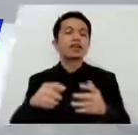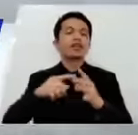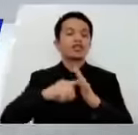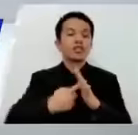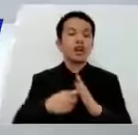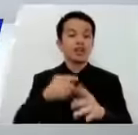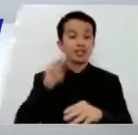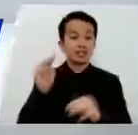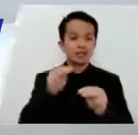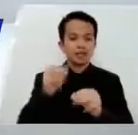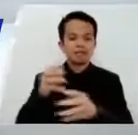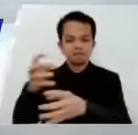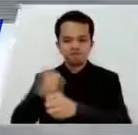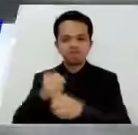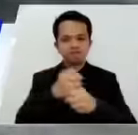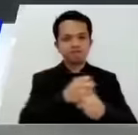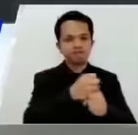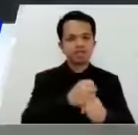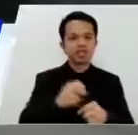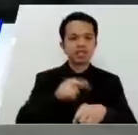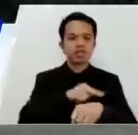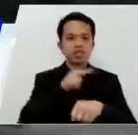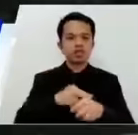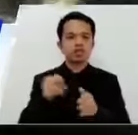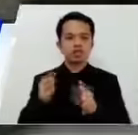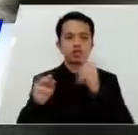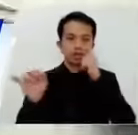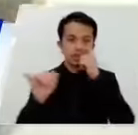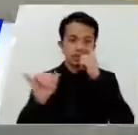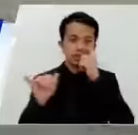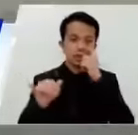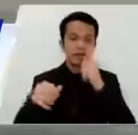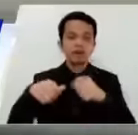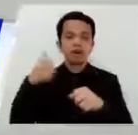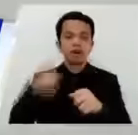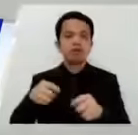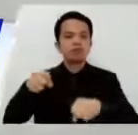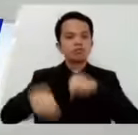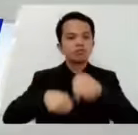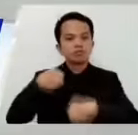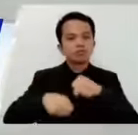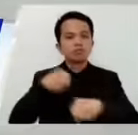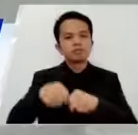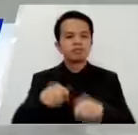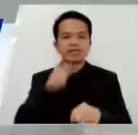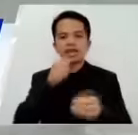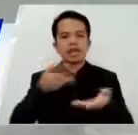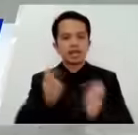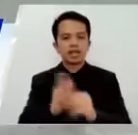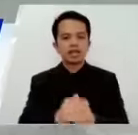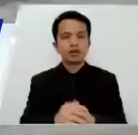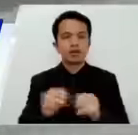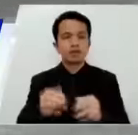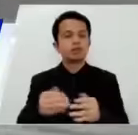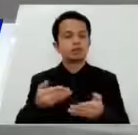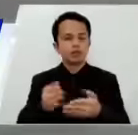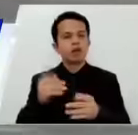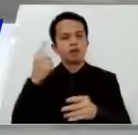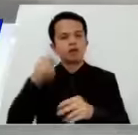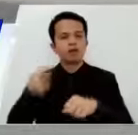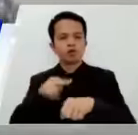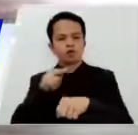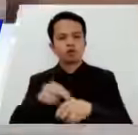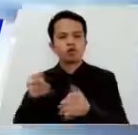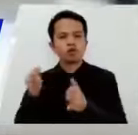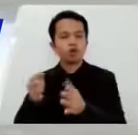mga national road. Gayun din ang mga pushcart, tricycle, pedicab at kuliglig. Pinapayaga naman ang pagtawid sa national road basta ang